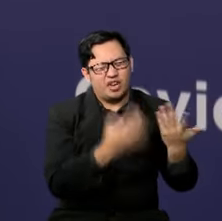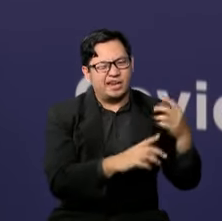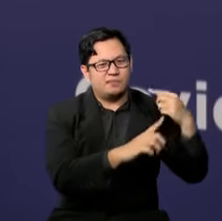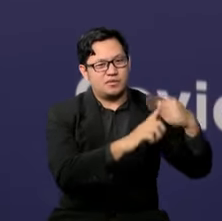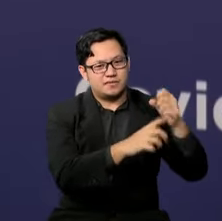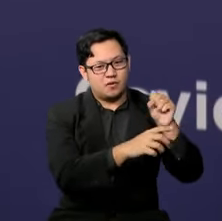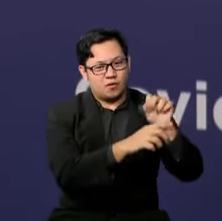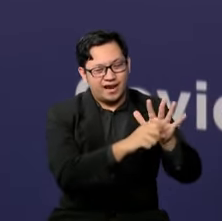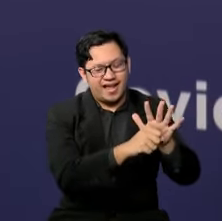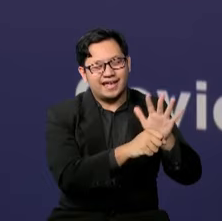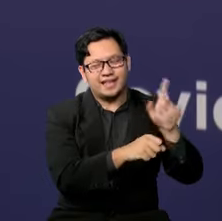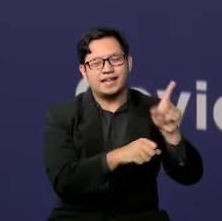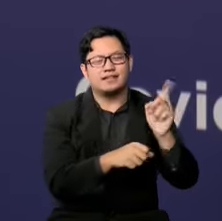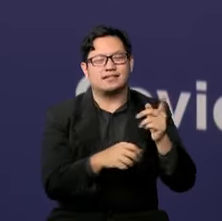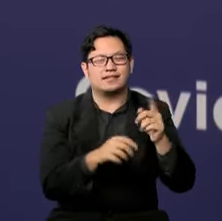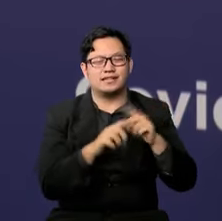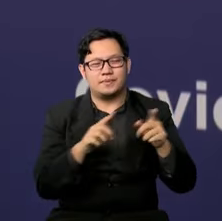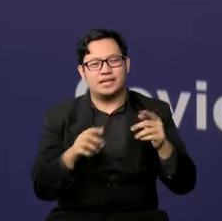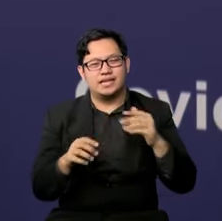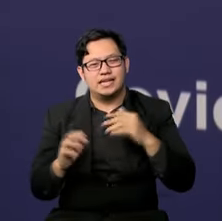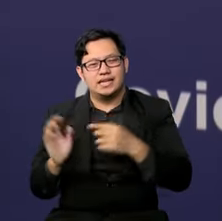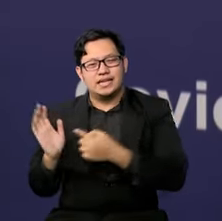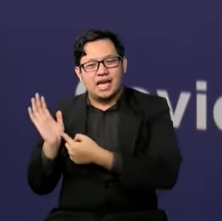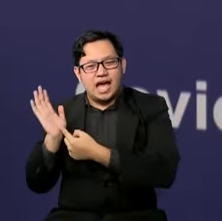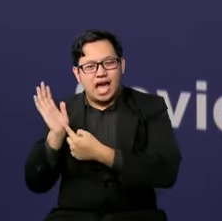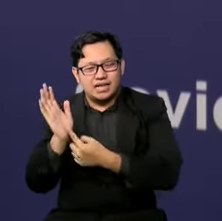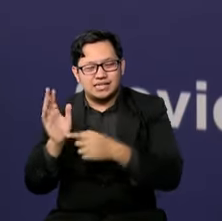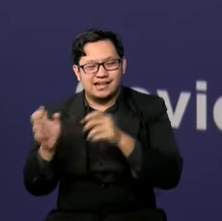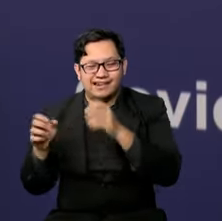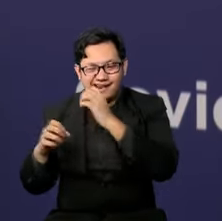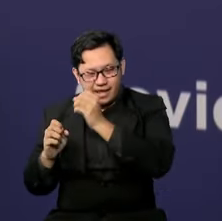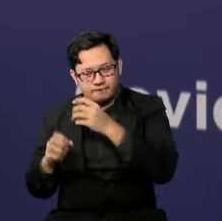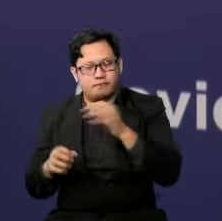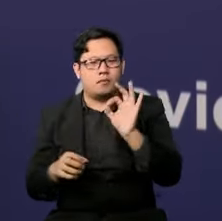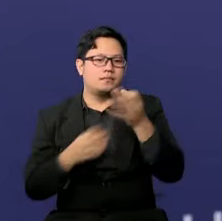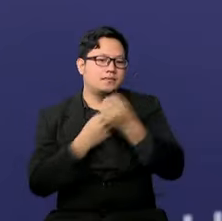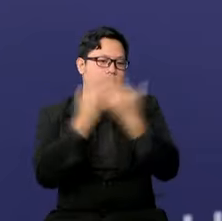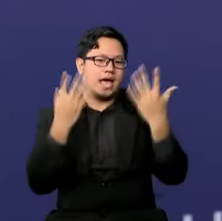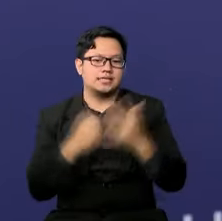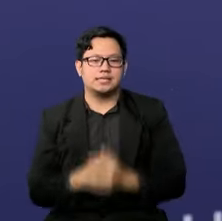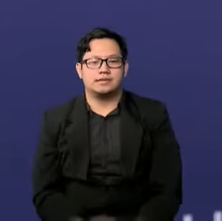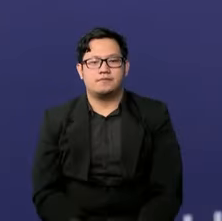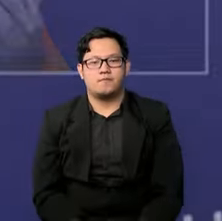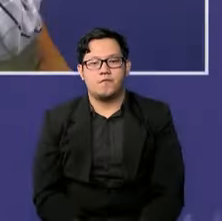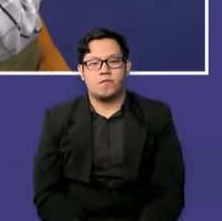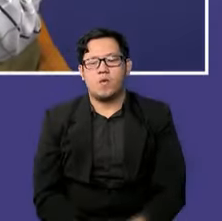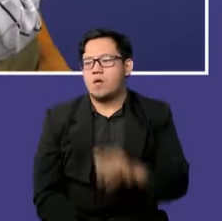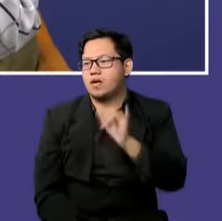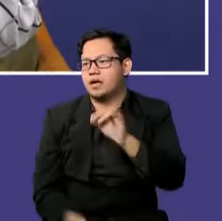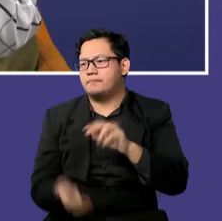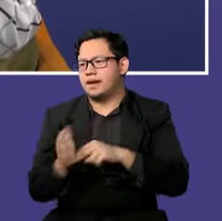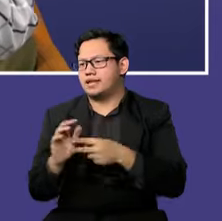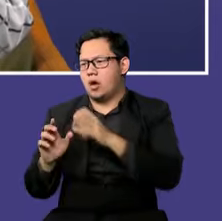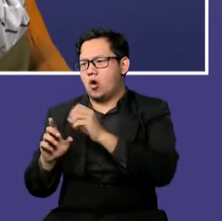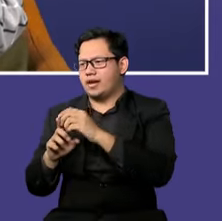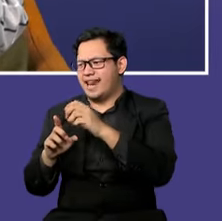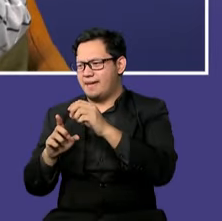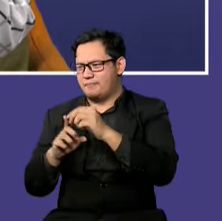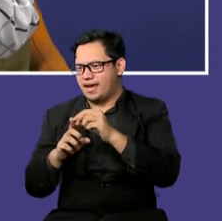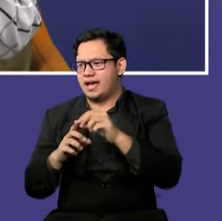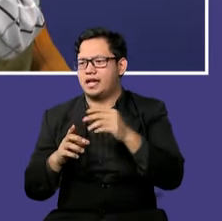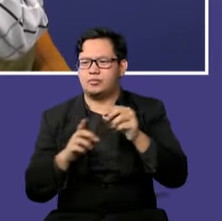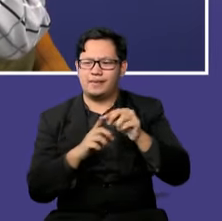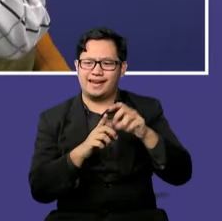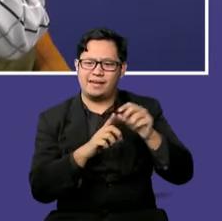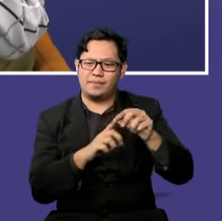tidak dapat diketahui itu baru kita bilang ke Mbak Mbak Evi jadi sudah jelas mbak ya sebetulnya odp sama PDP kita itu bukan probable